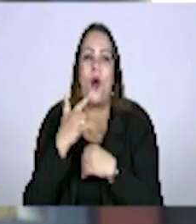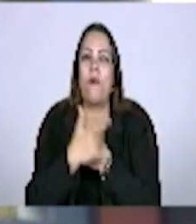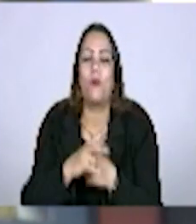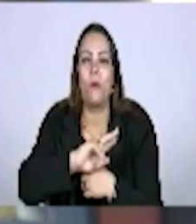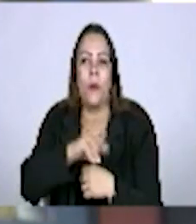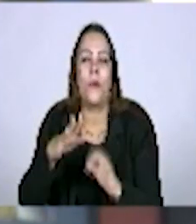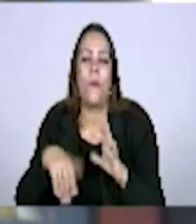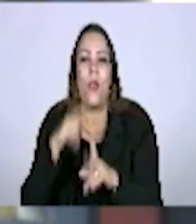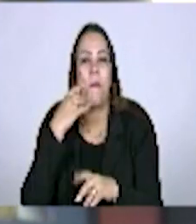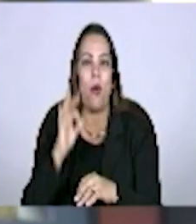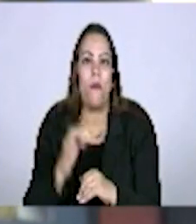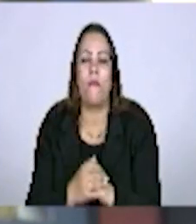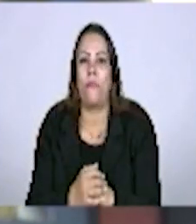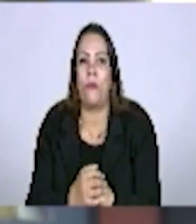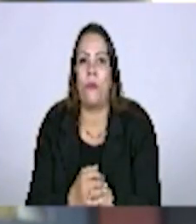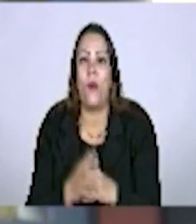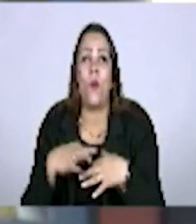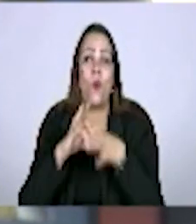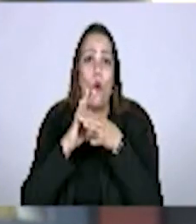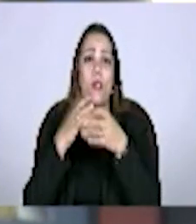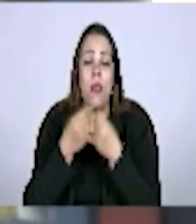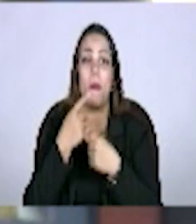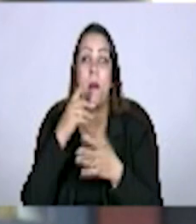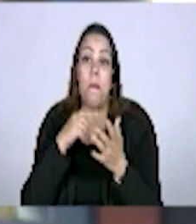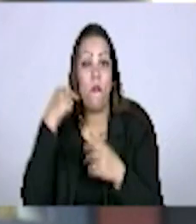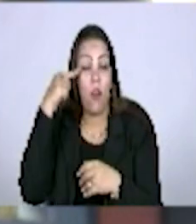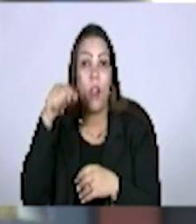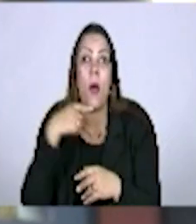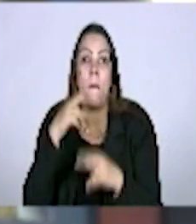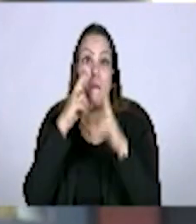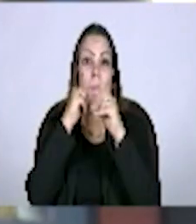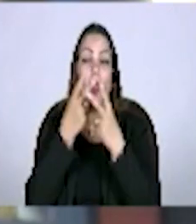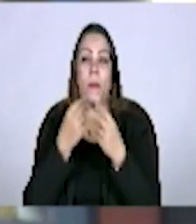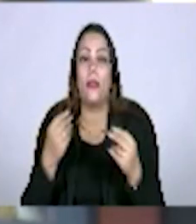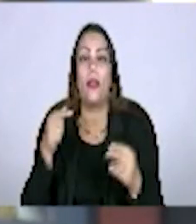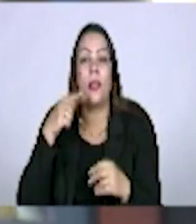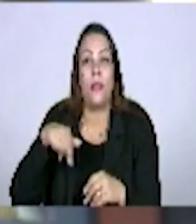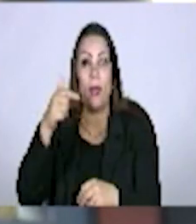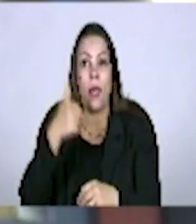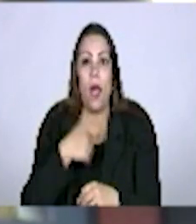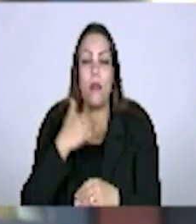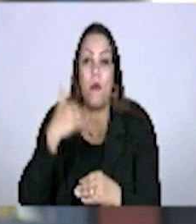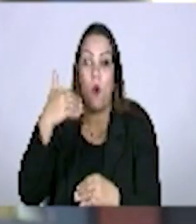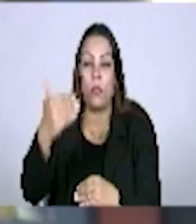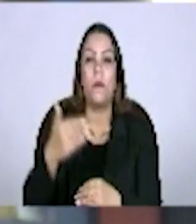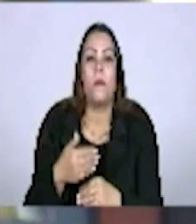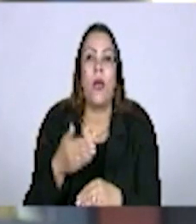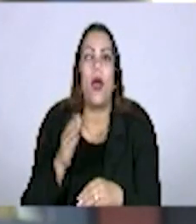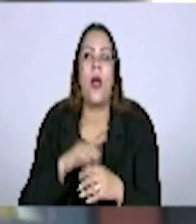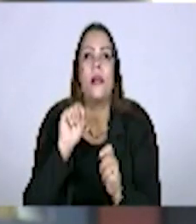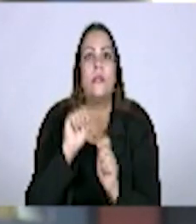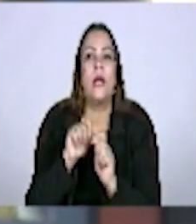الاجتماعي واعتقد طبعا و بيتحدث كثيرون ان احنا مقدمين على